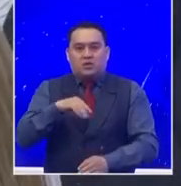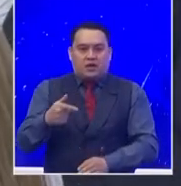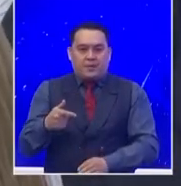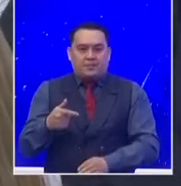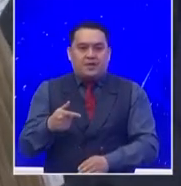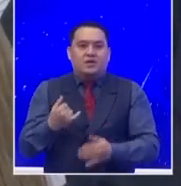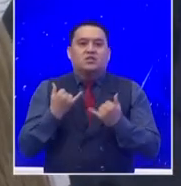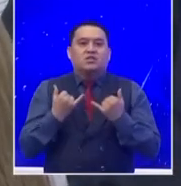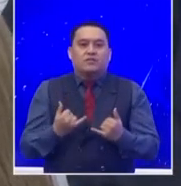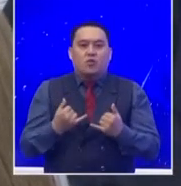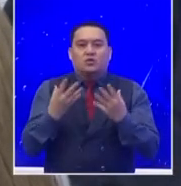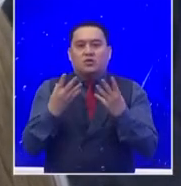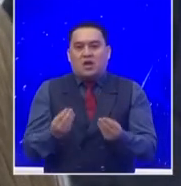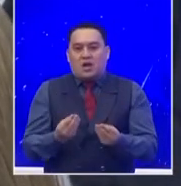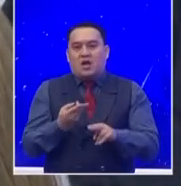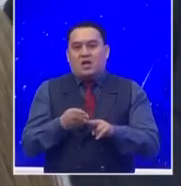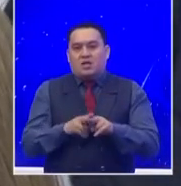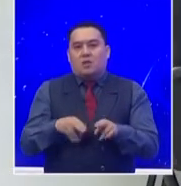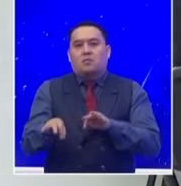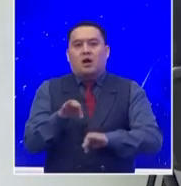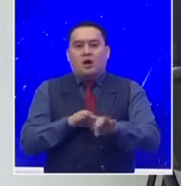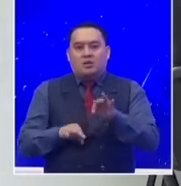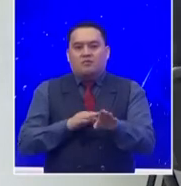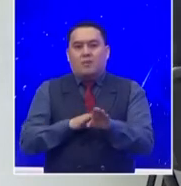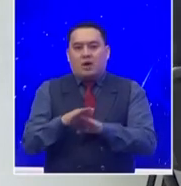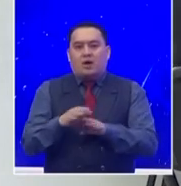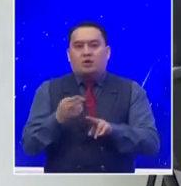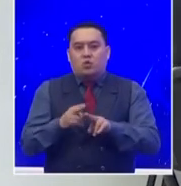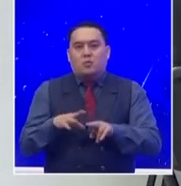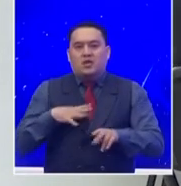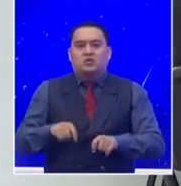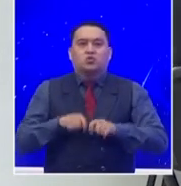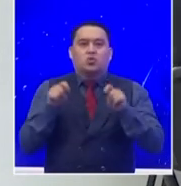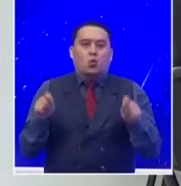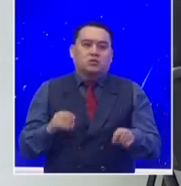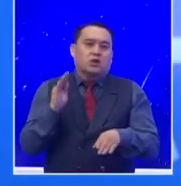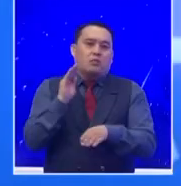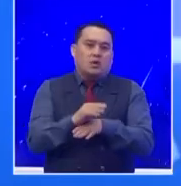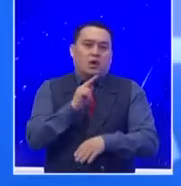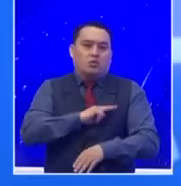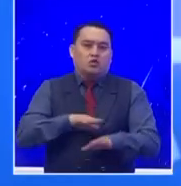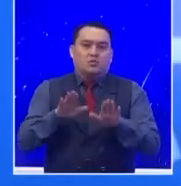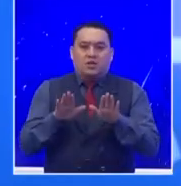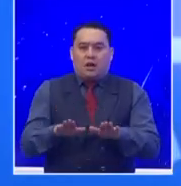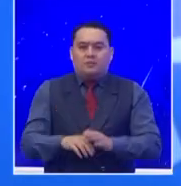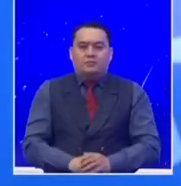тенге. На сегодняшний день эти действующие проекты, для реализации которых были созданы дополнительные рабочие места.